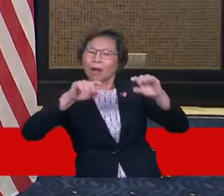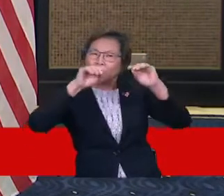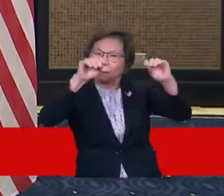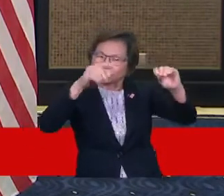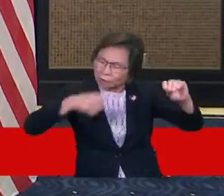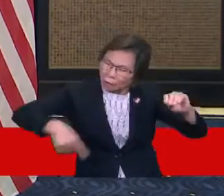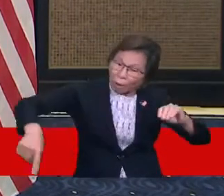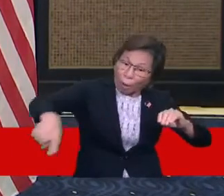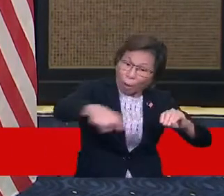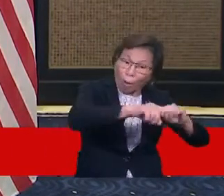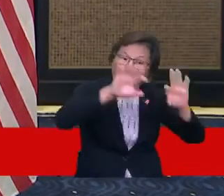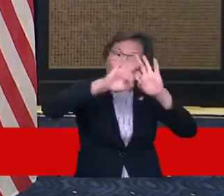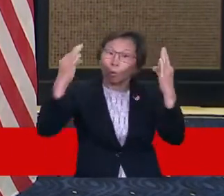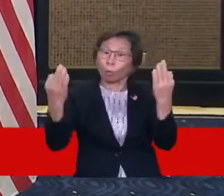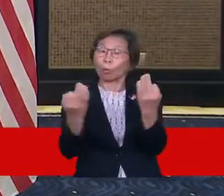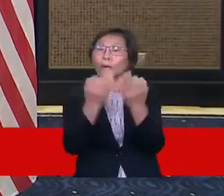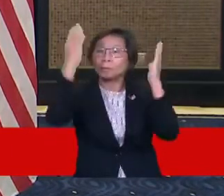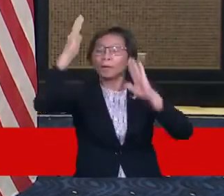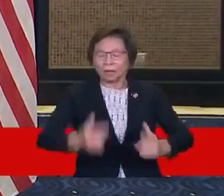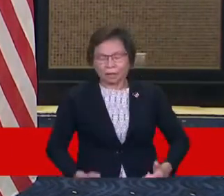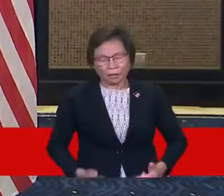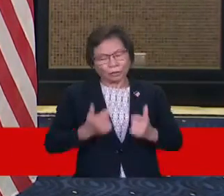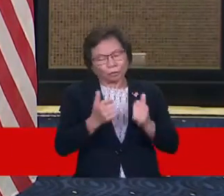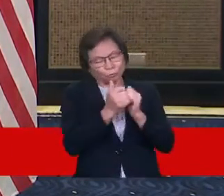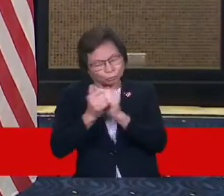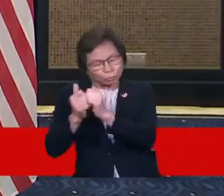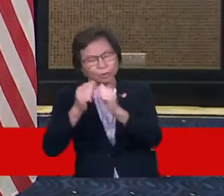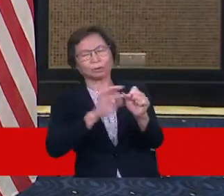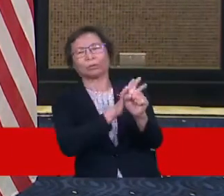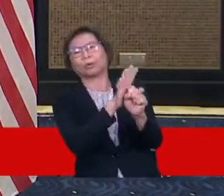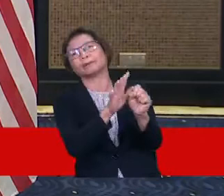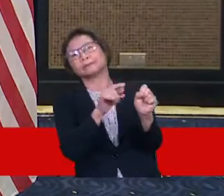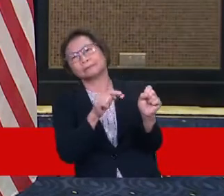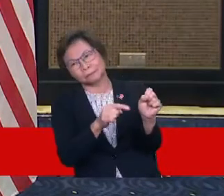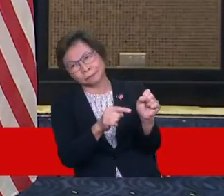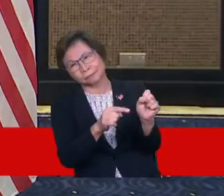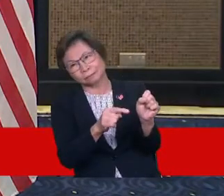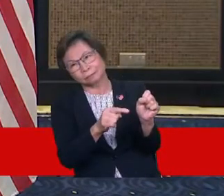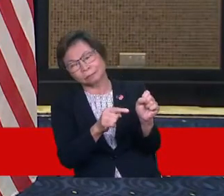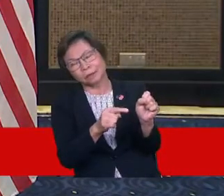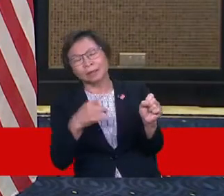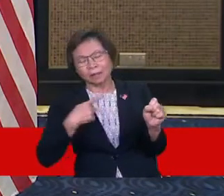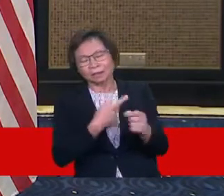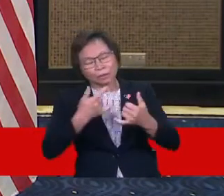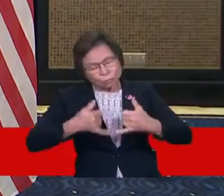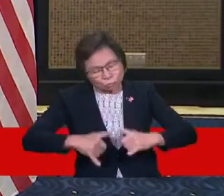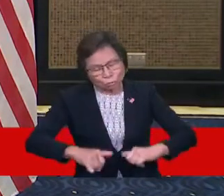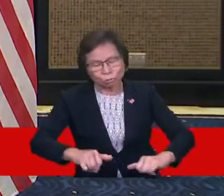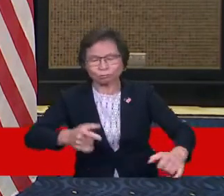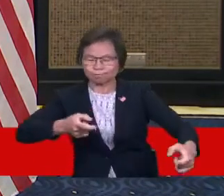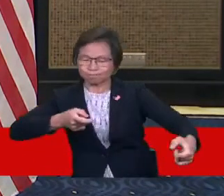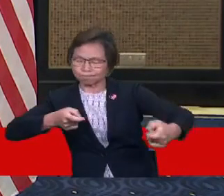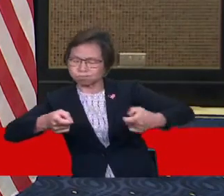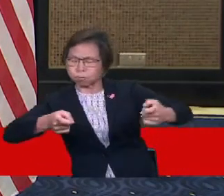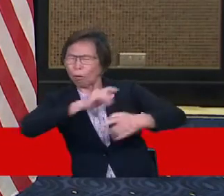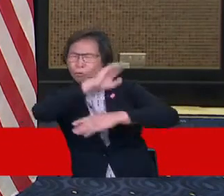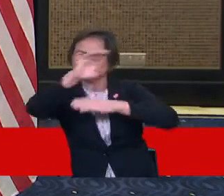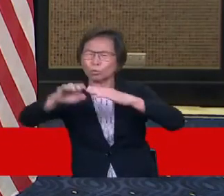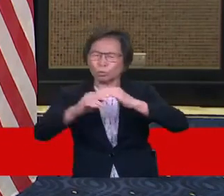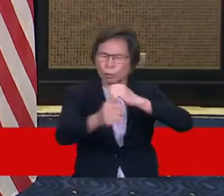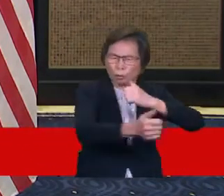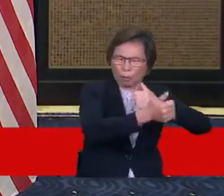blesia untuk hidup bersama wired ini Ayo kita perlu terus mengawal segala